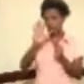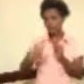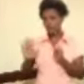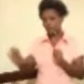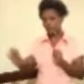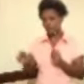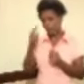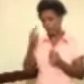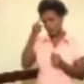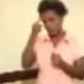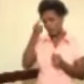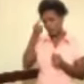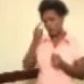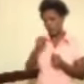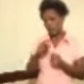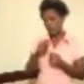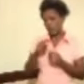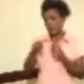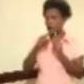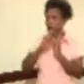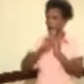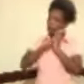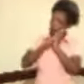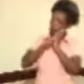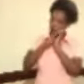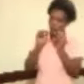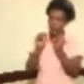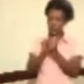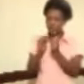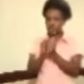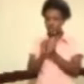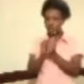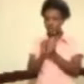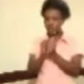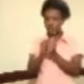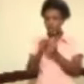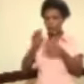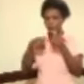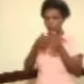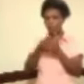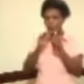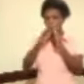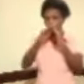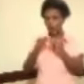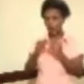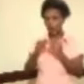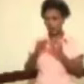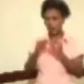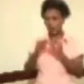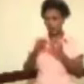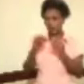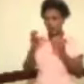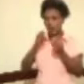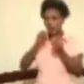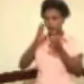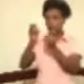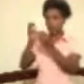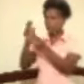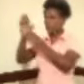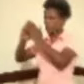pour nous connaître, l'œil au bras relogé ou non, au Barça, par exemple, nous-mêmes, nous envisageons des villages à